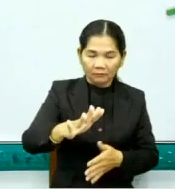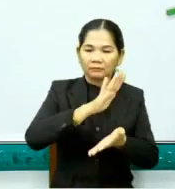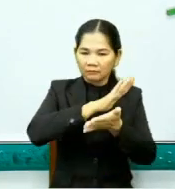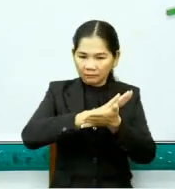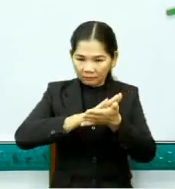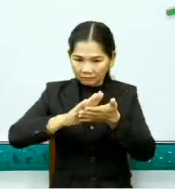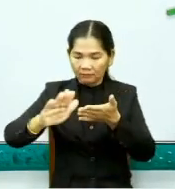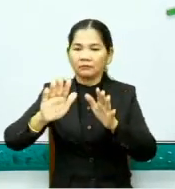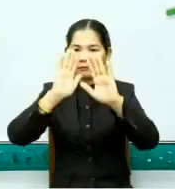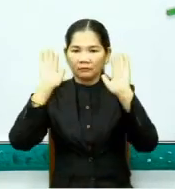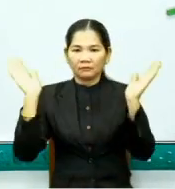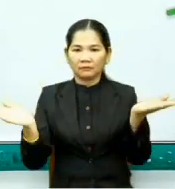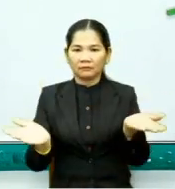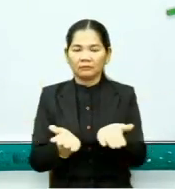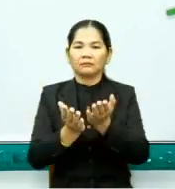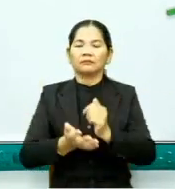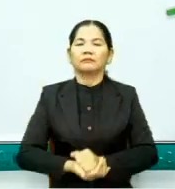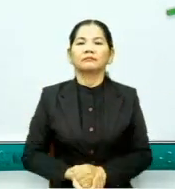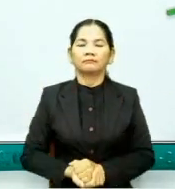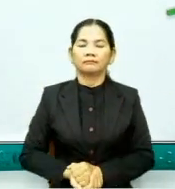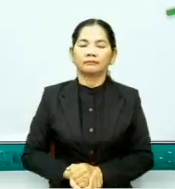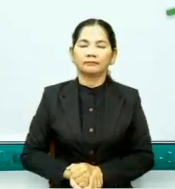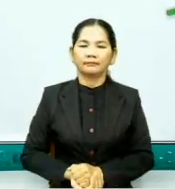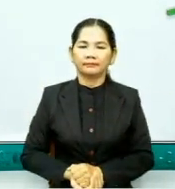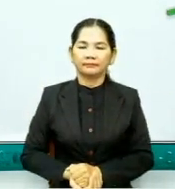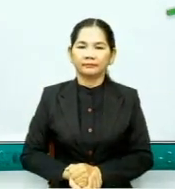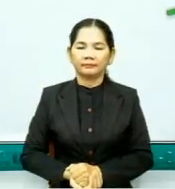kế lơ sạ con lục